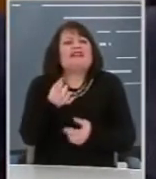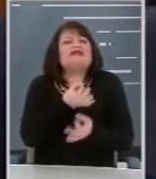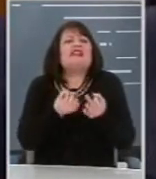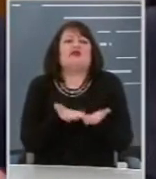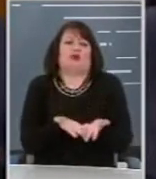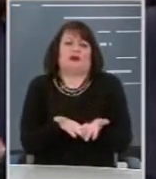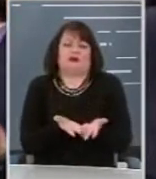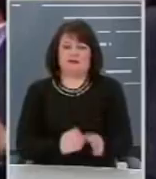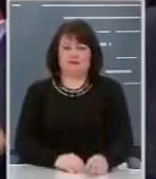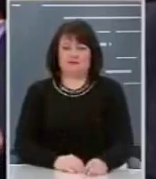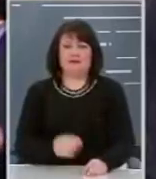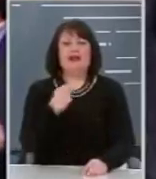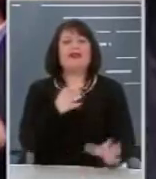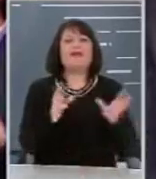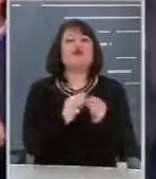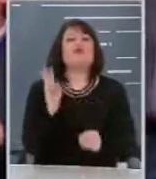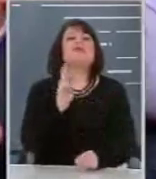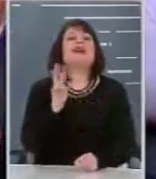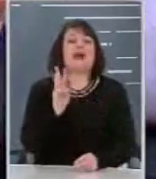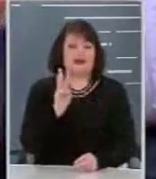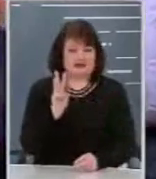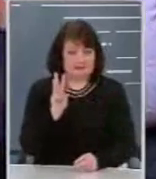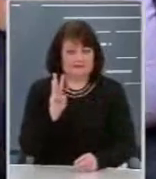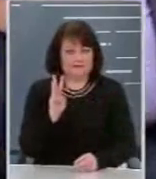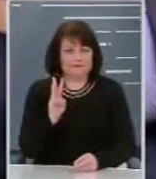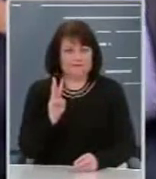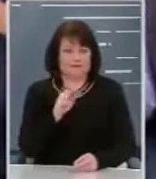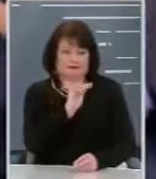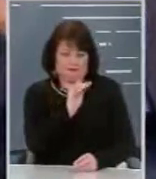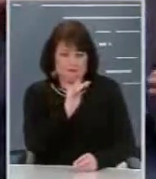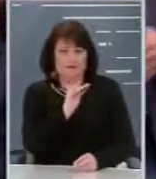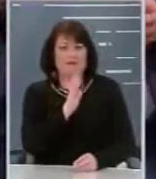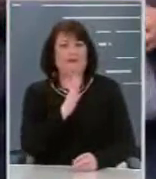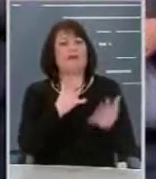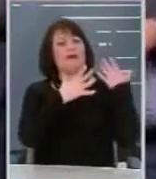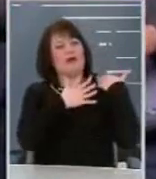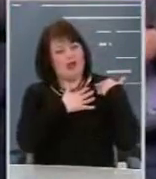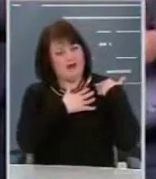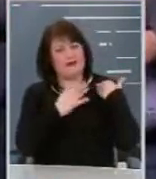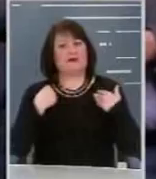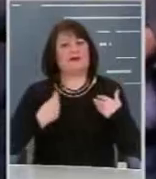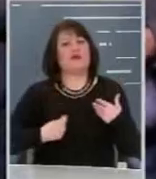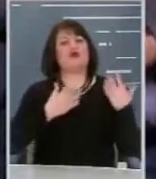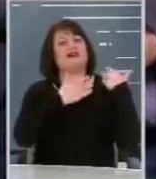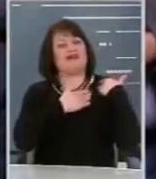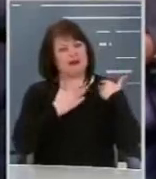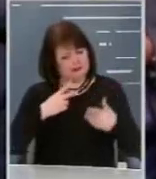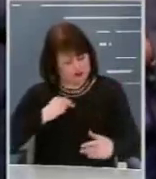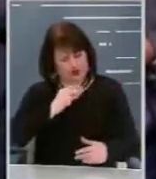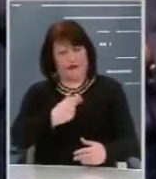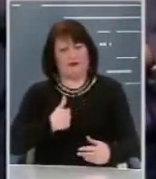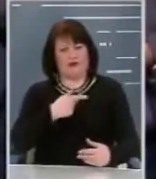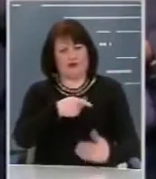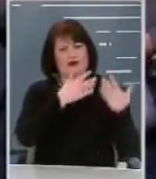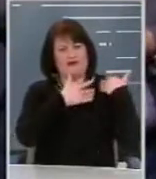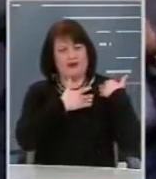Κύριε Μητσοτάκη, όσοι αναλαμβάνουν δημόσιες ευθύνες, έχετε αναλάβει κι εσείς, ανέλαβα κι εγώ,